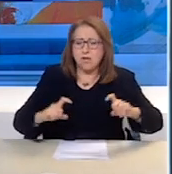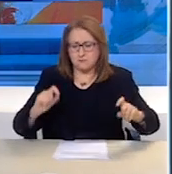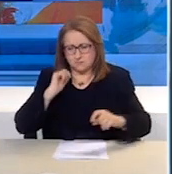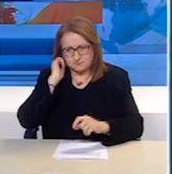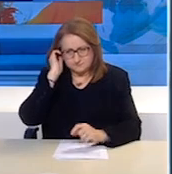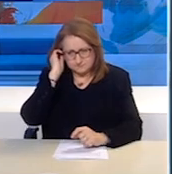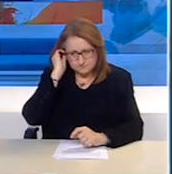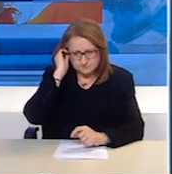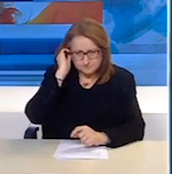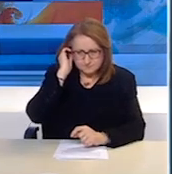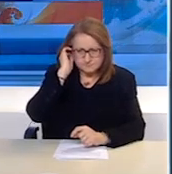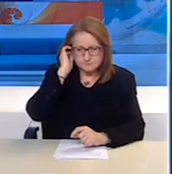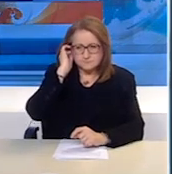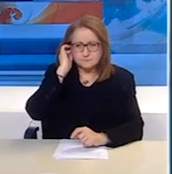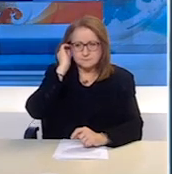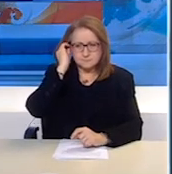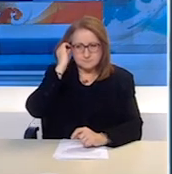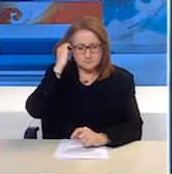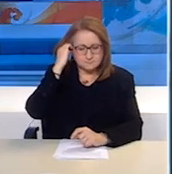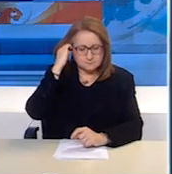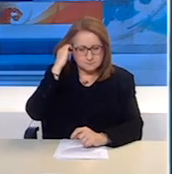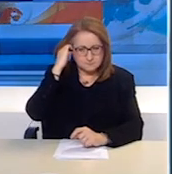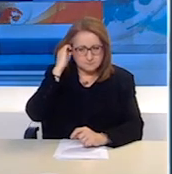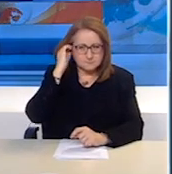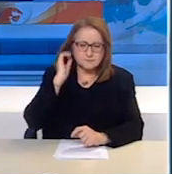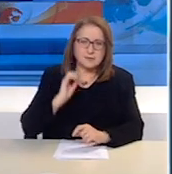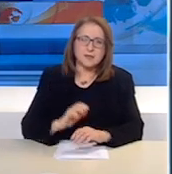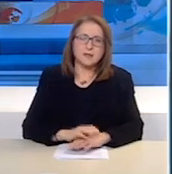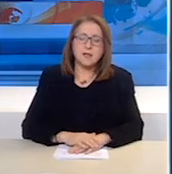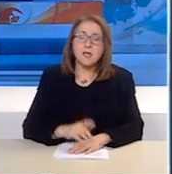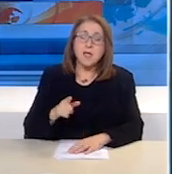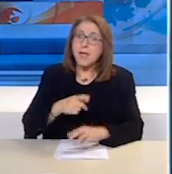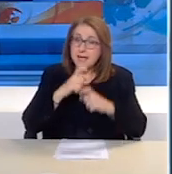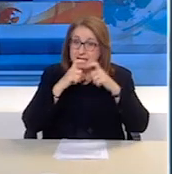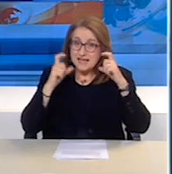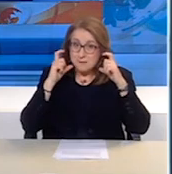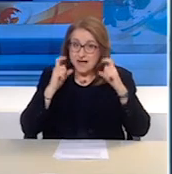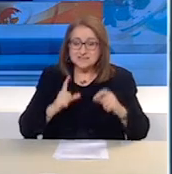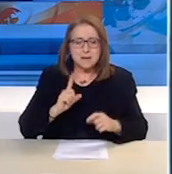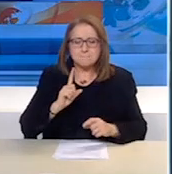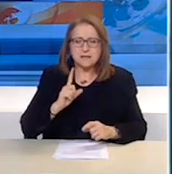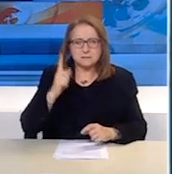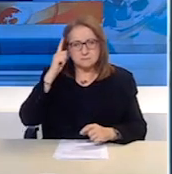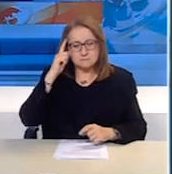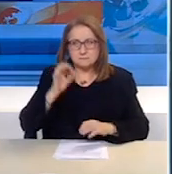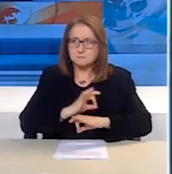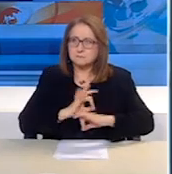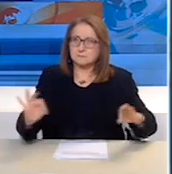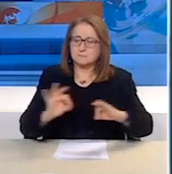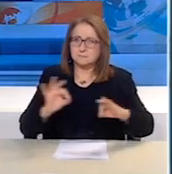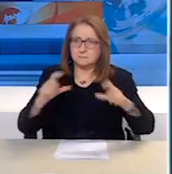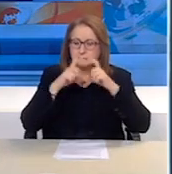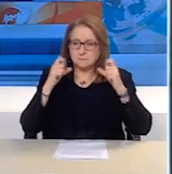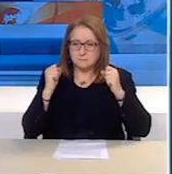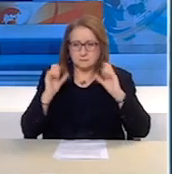από πολλά μέρη της Επιτροπής, δεν μπορεί να γίνει ένα μέσο που θα μας δώσει μια ψευδή αίσθηση ασφάλειας. Θα πρέπει να τονιστεί η χρήση της στην επόμενη φάση μαζί με